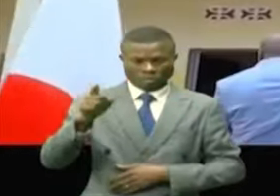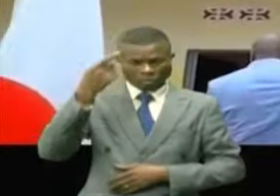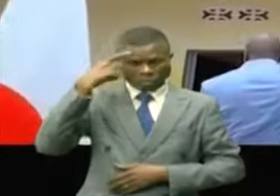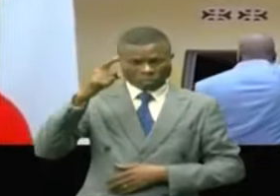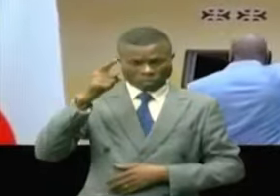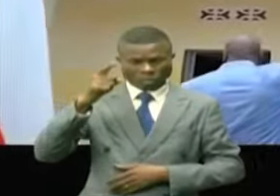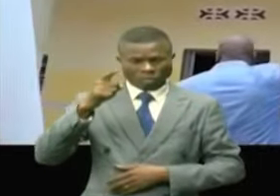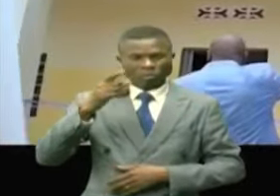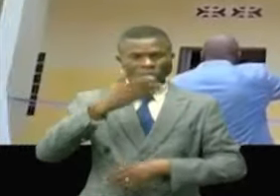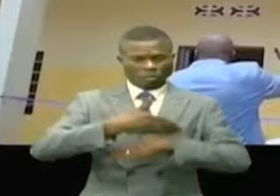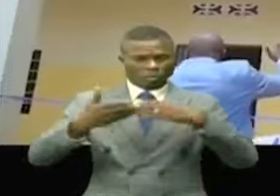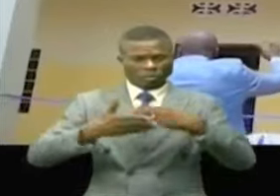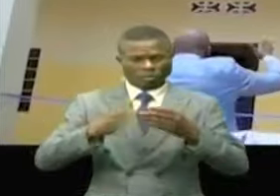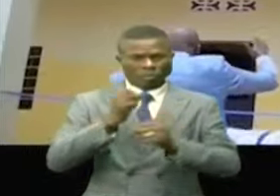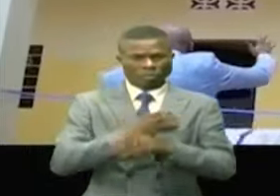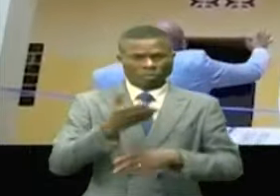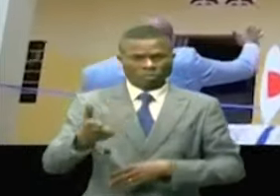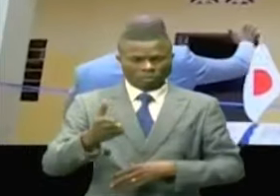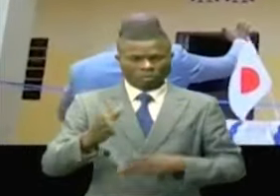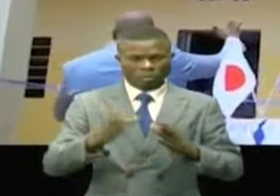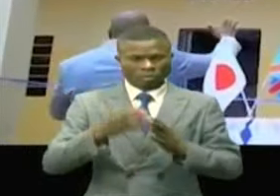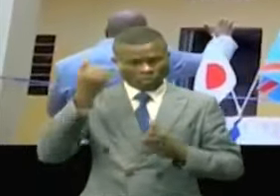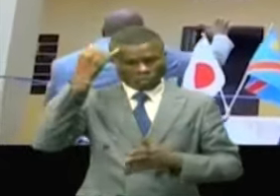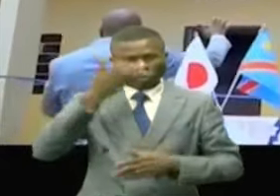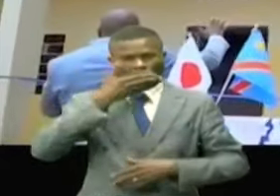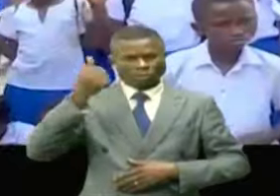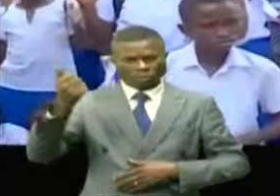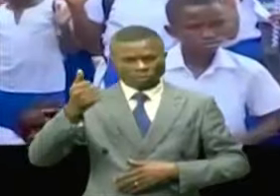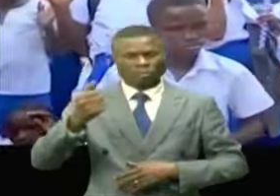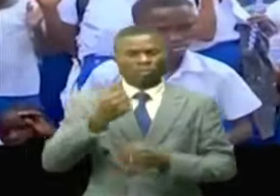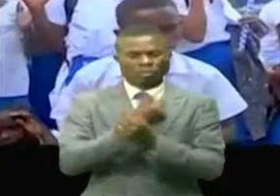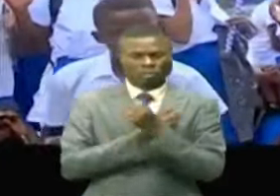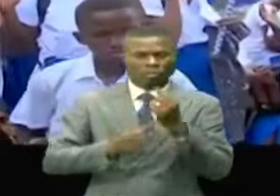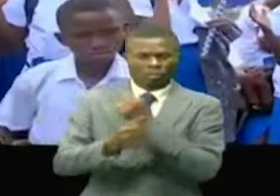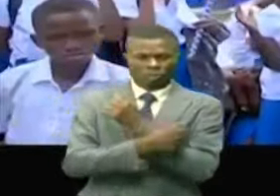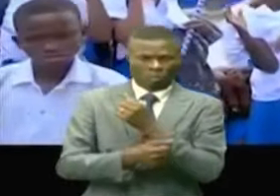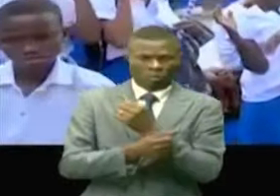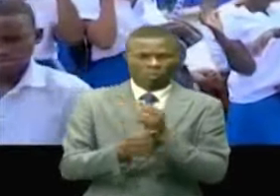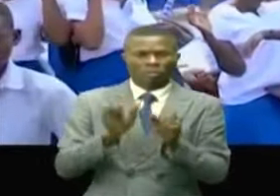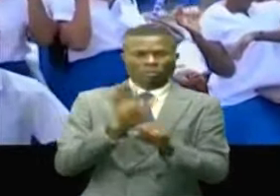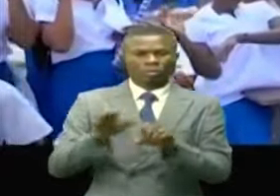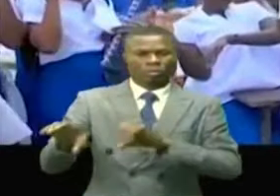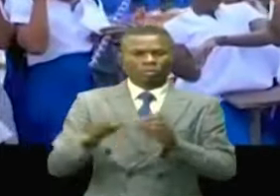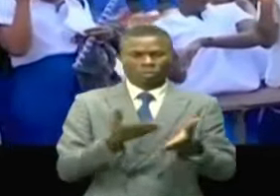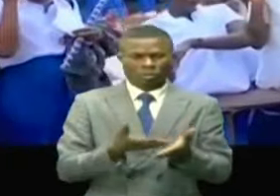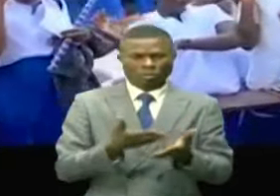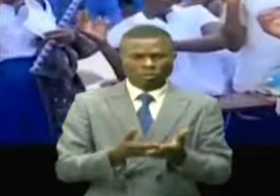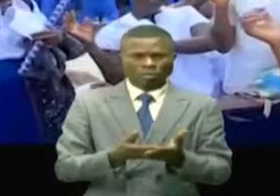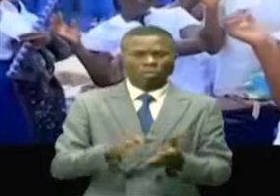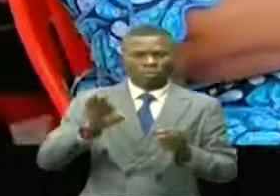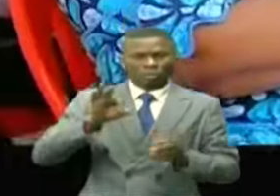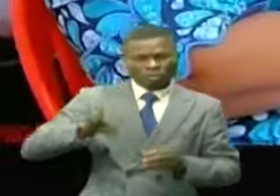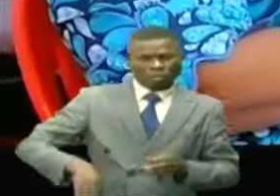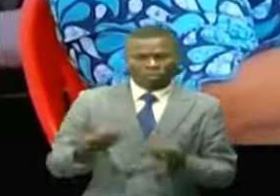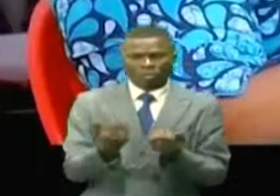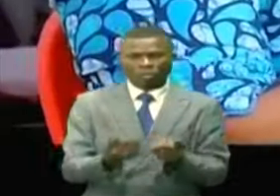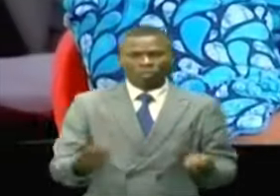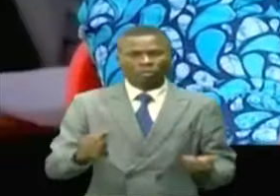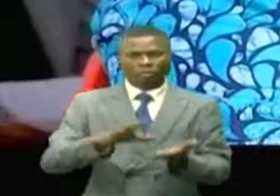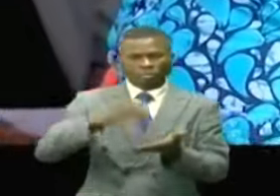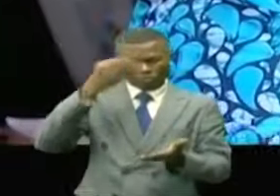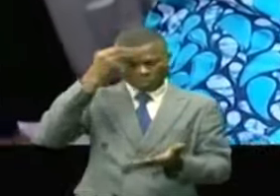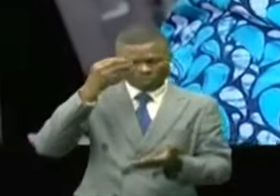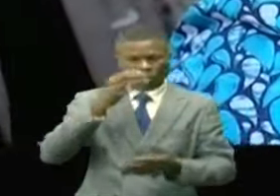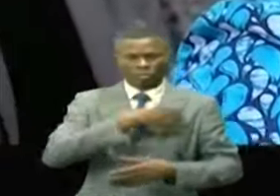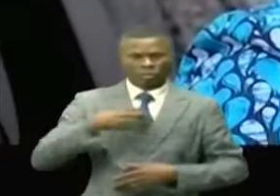et ce bâtiment avec un sens développé d'altruisme philanthrope en faveur des élèves col tomba